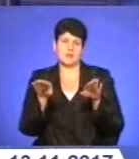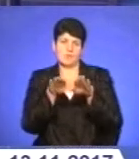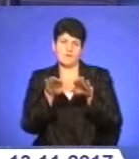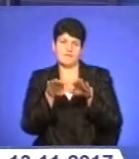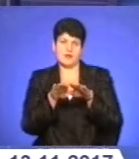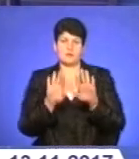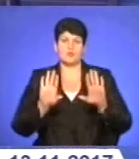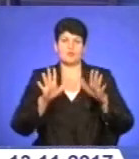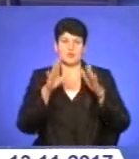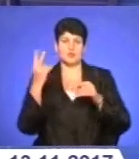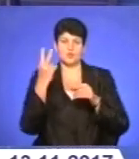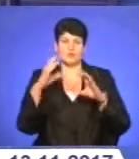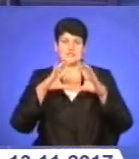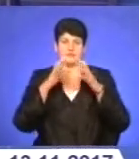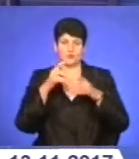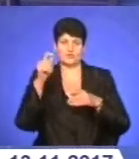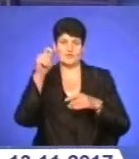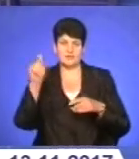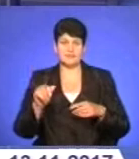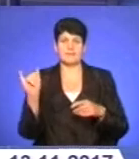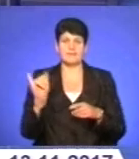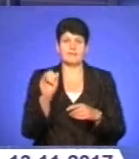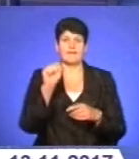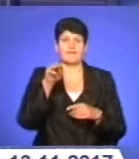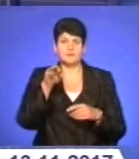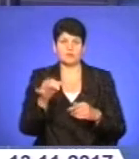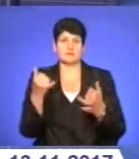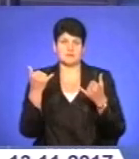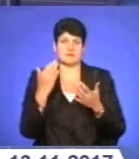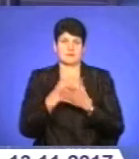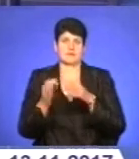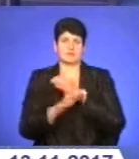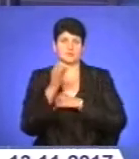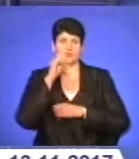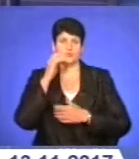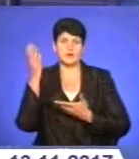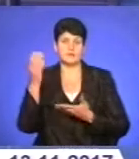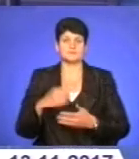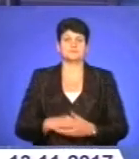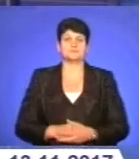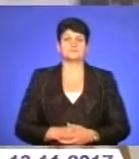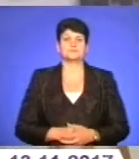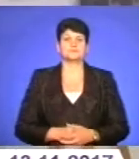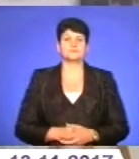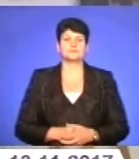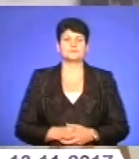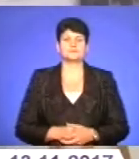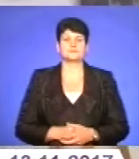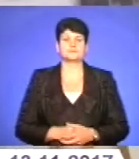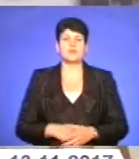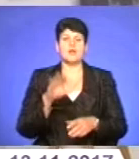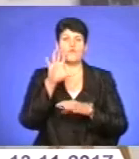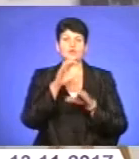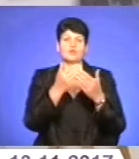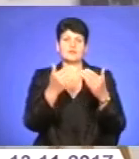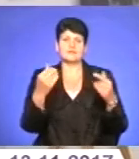Другої світової війни та антитерористичної операції, яка триває на сході України. Детальніше у наступному сюжеті.